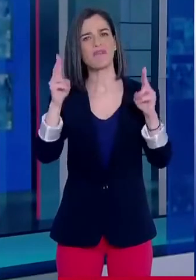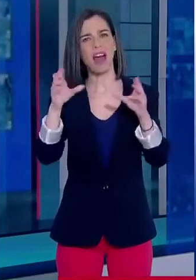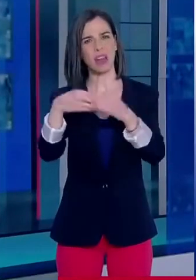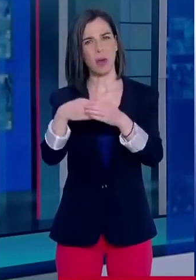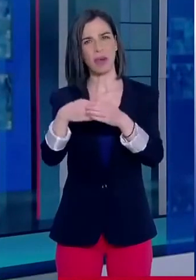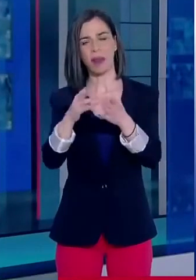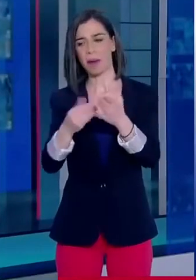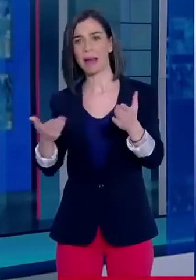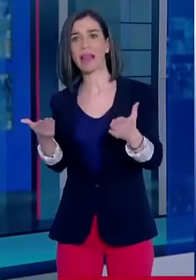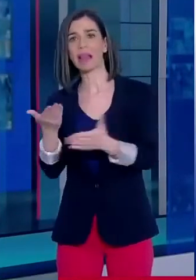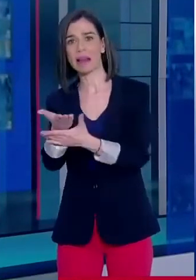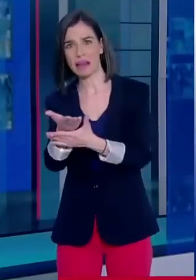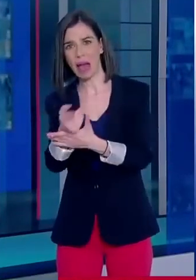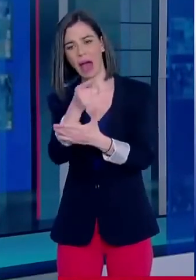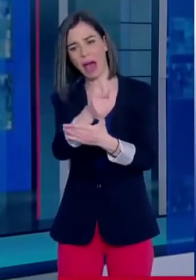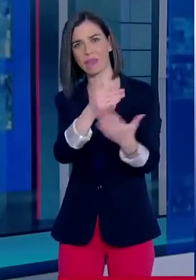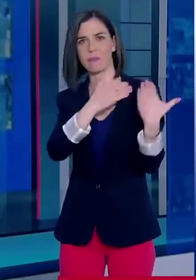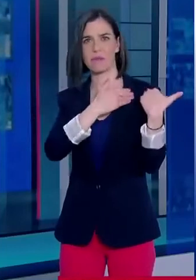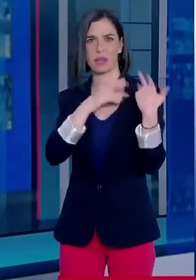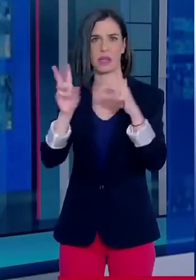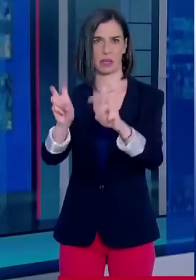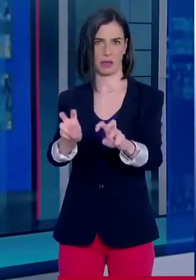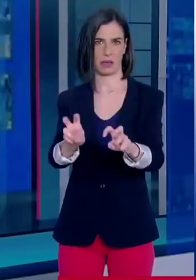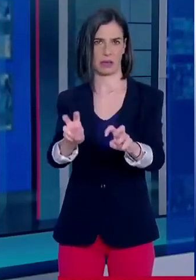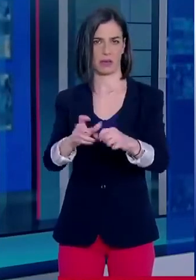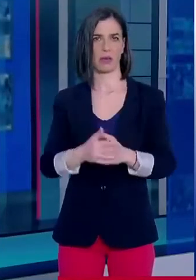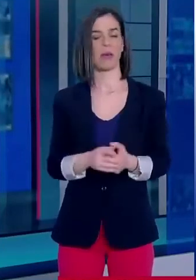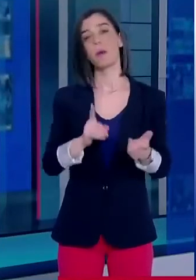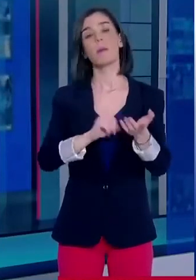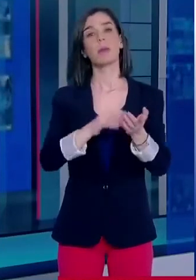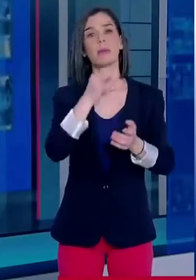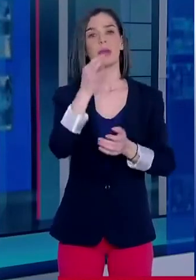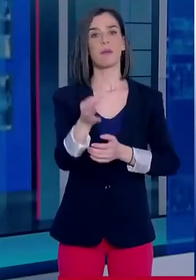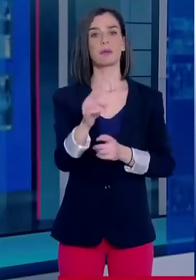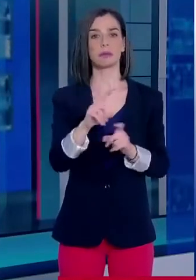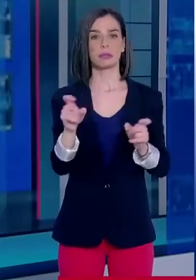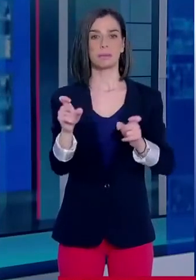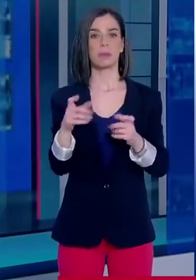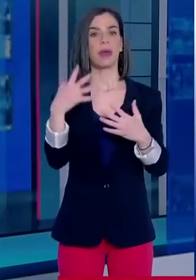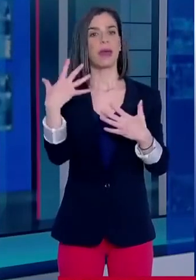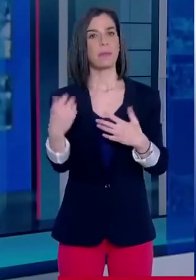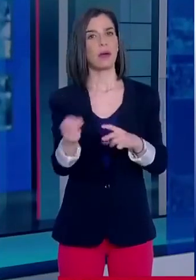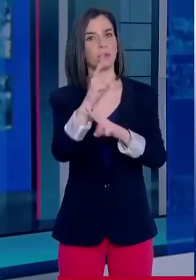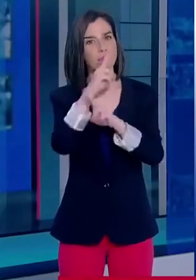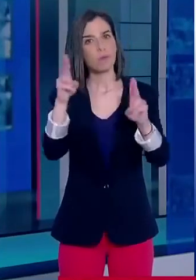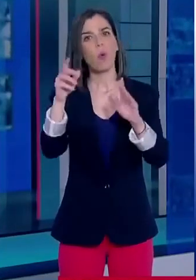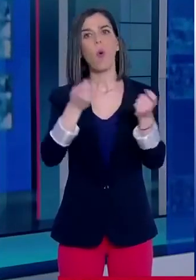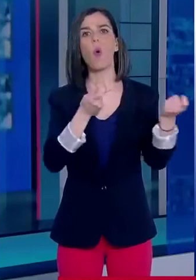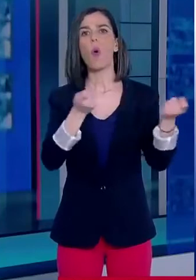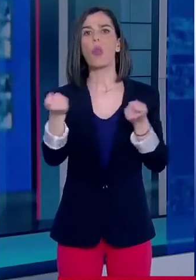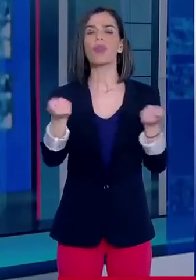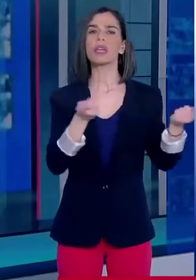μια καταγγελία ή κάποιο έβριμα, πρέπει να πούμε το εξής, ότι υπάρχουν σαφείς οδηγίες για το